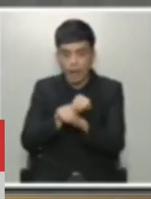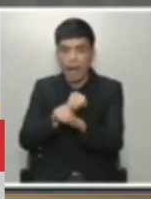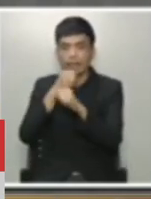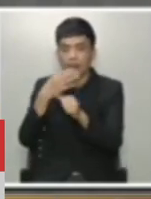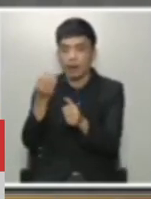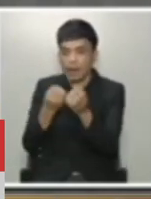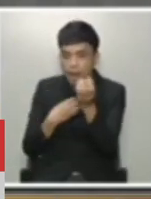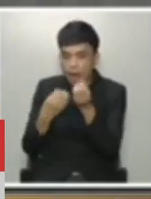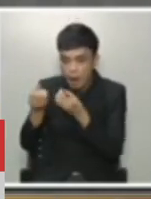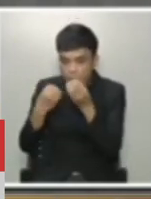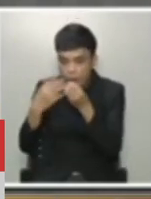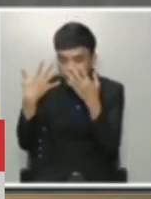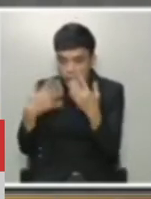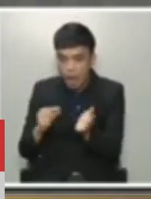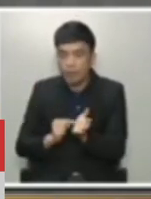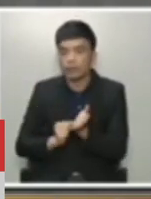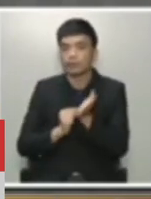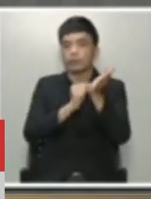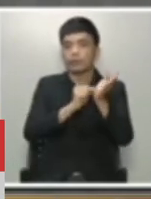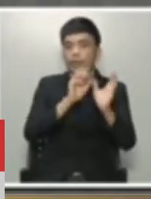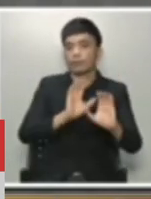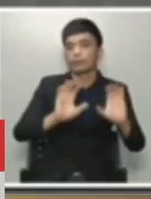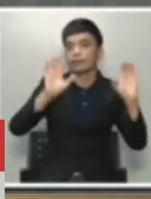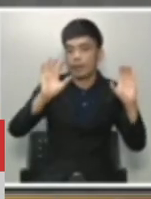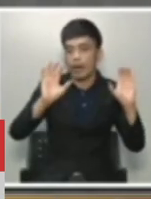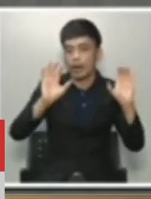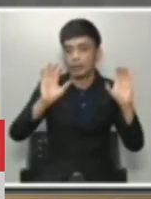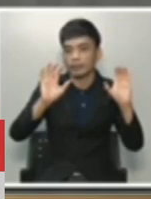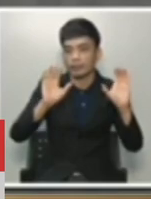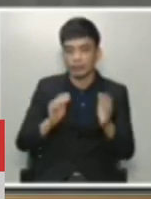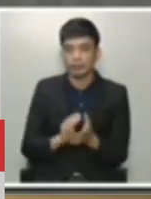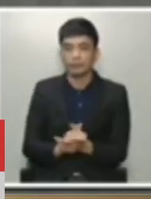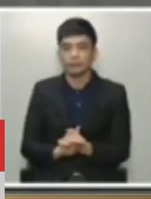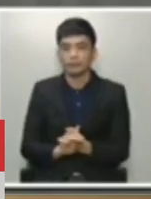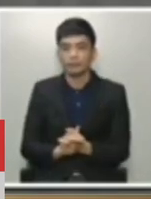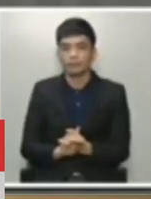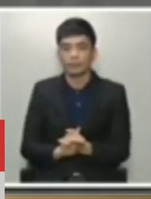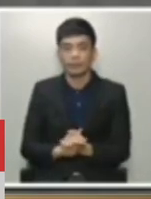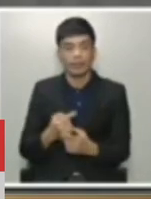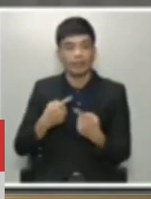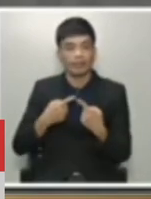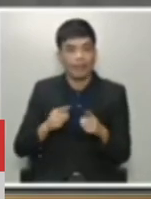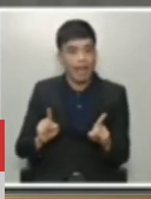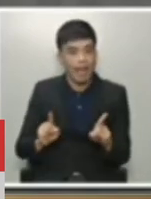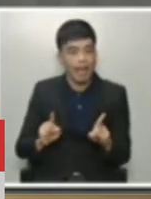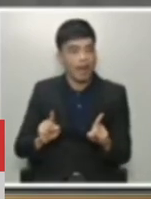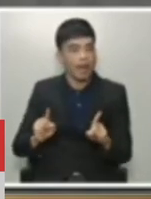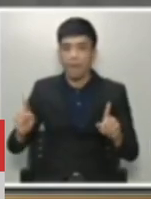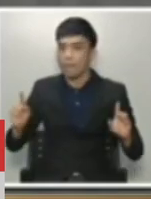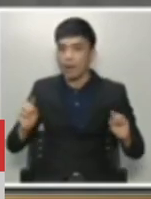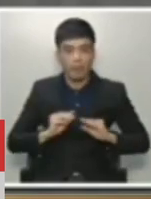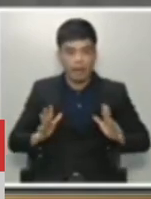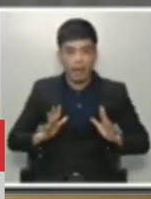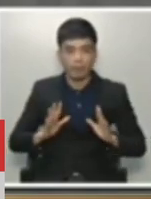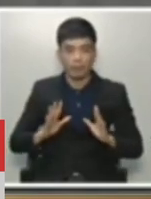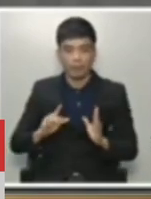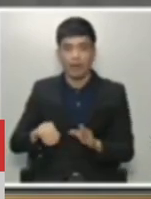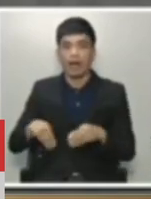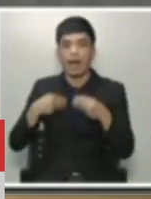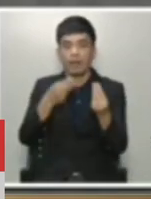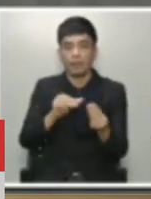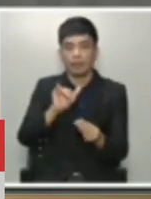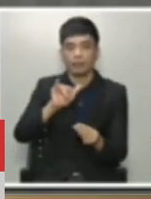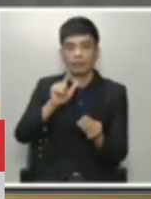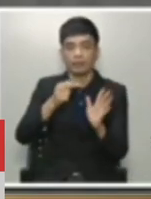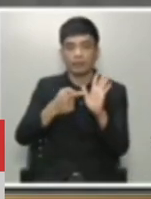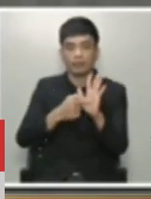มสนับสนุนเรื่องนี้และขออนุญาตท่านประธานด้วยความเคารพครับไม่เห็นด้วยอย่างยิ่งที่จะไปตั้งยัตติด่วนเสนอเป็นยัต